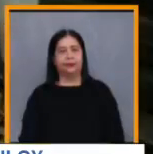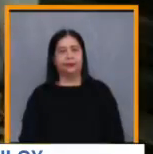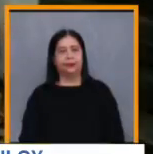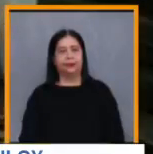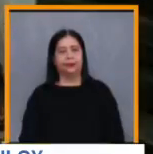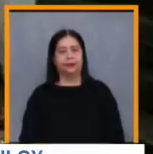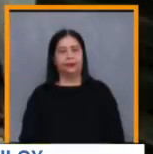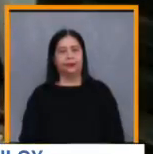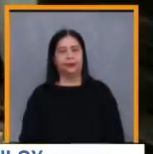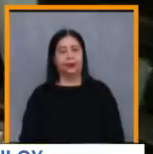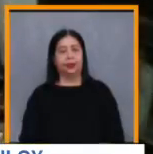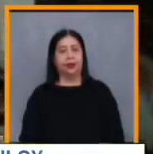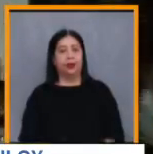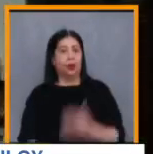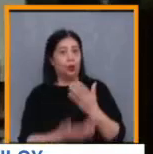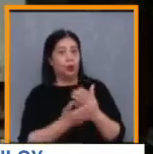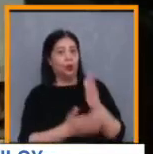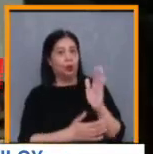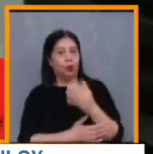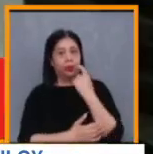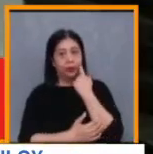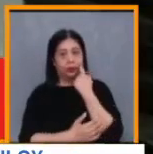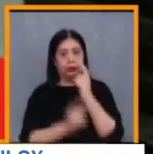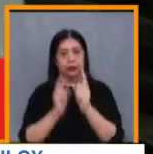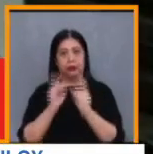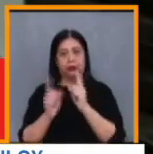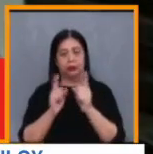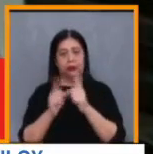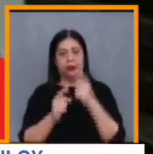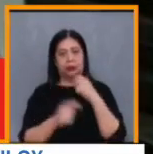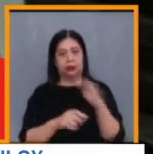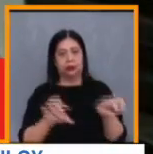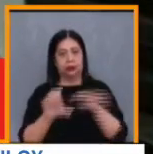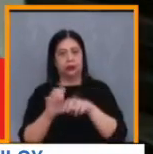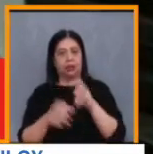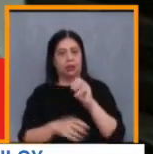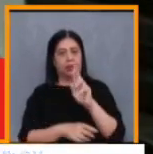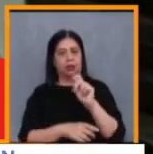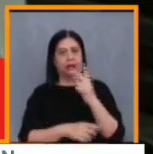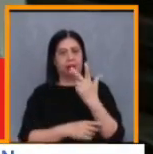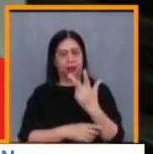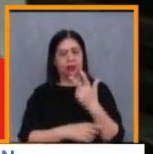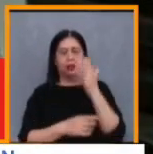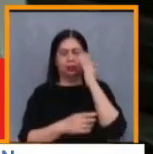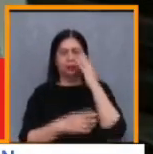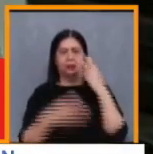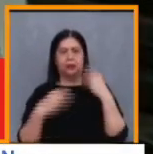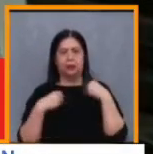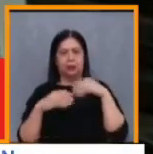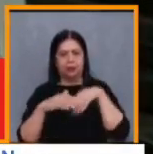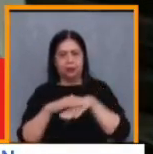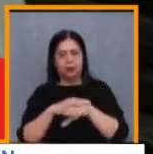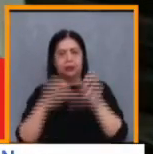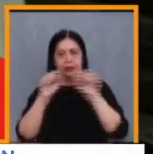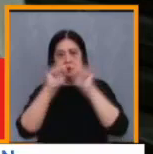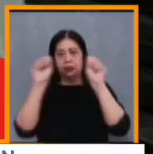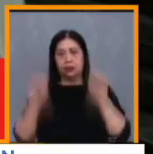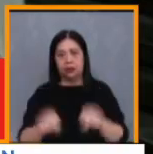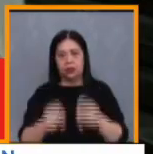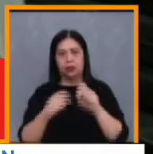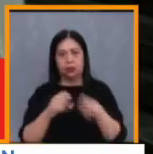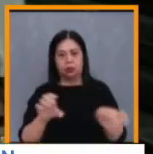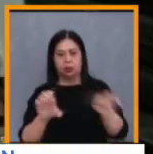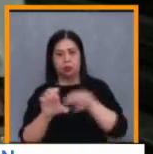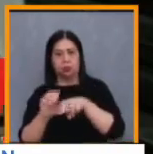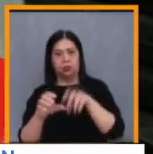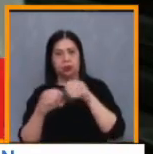good morning. Alam mo yung mga nakausap ko mga pasero dito sa MRT3. Tanggap na naman nila na pagpasok nila dito sa istasyon, maging pagsakay sa loob ng tren, ay